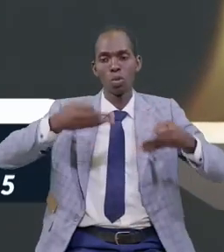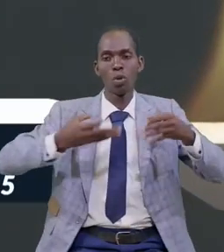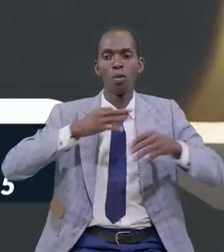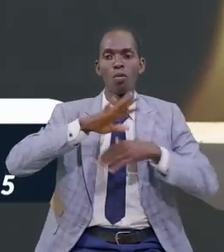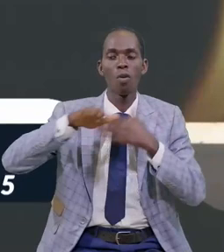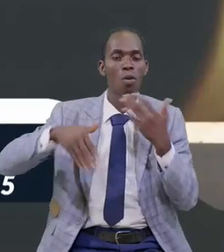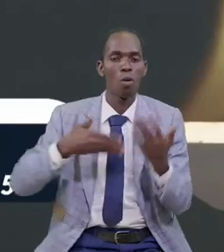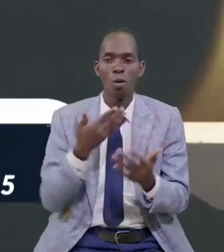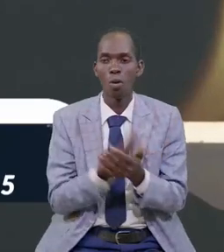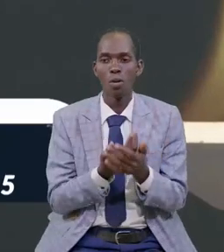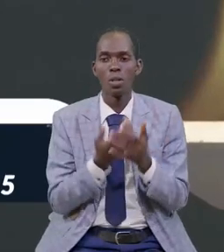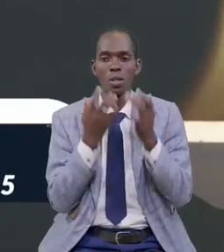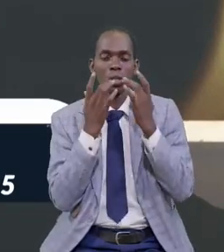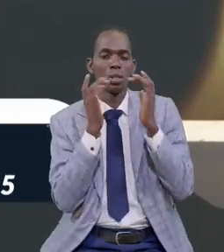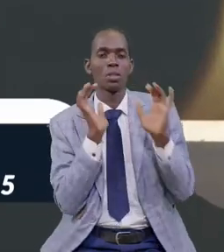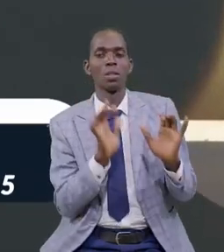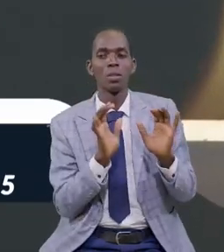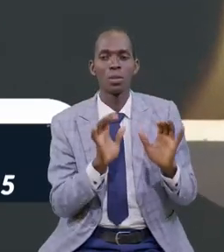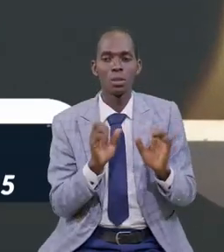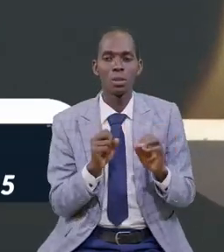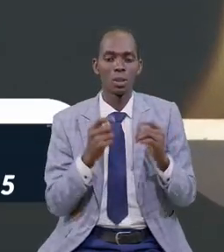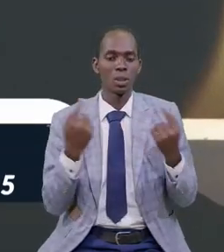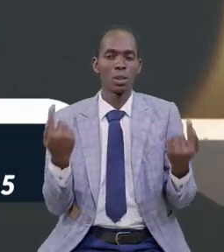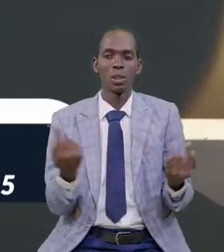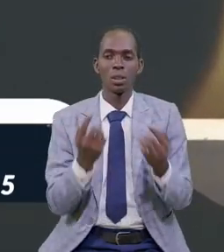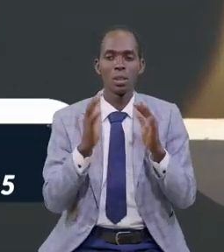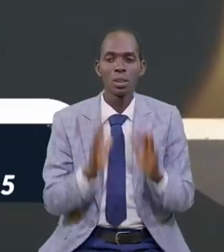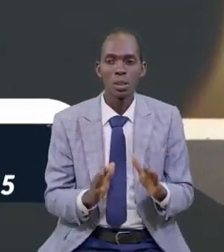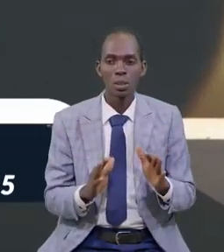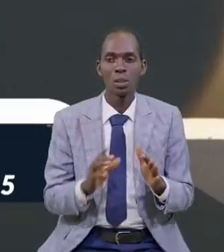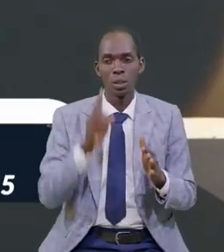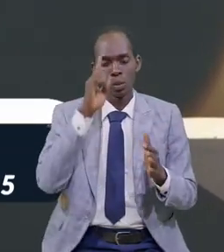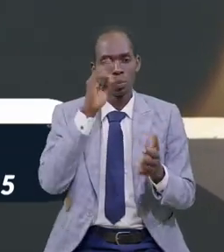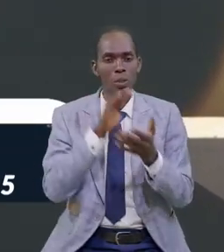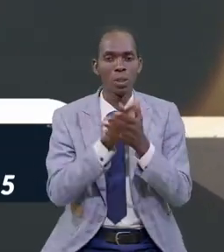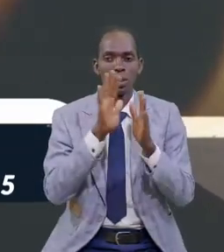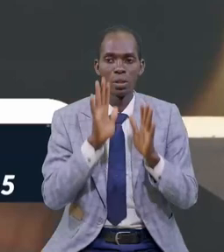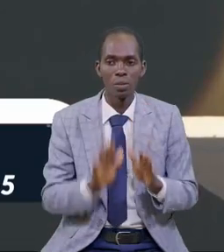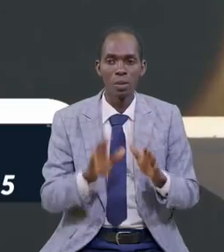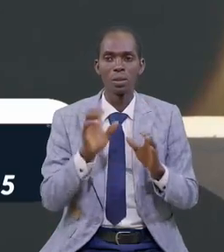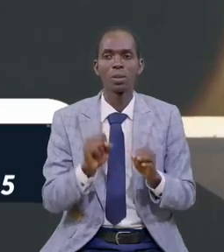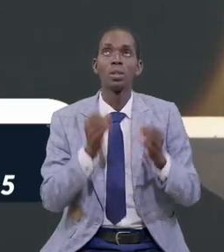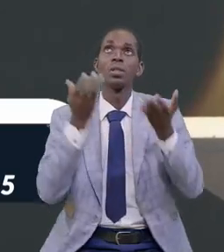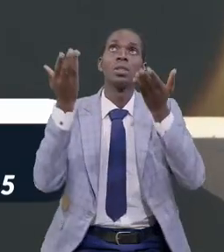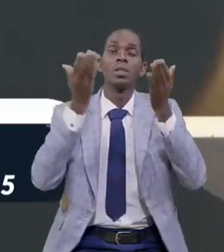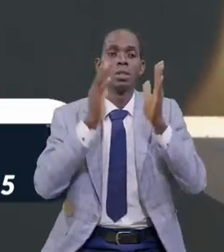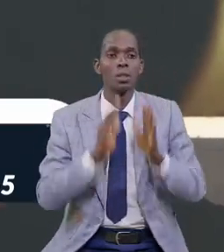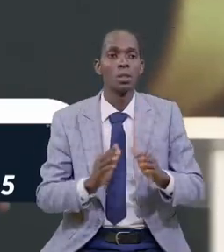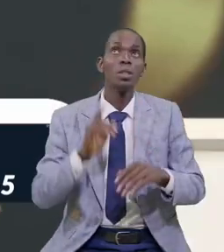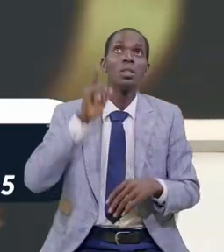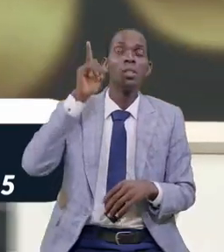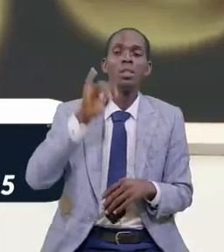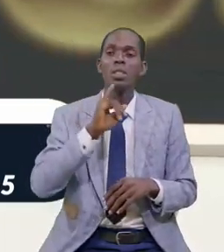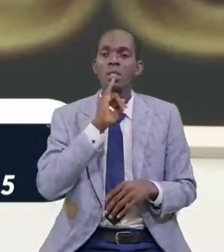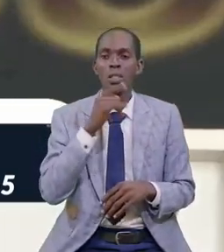Jésus le juge de tous les moqueurs de tous les pécheurs de tous les saints et de tous